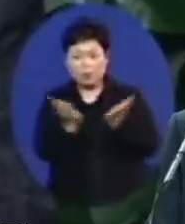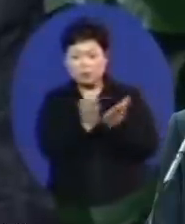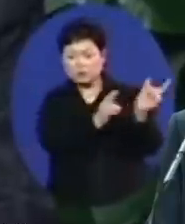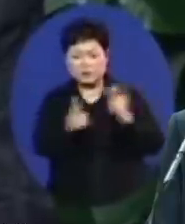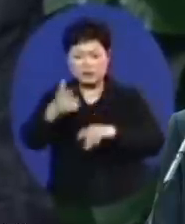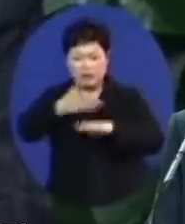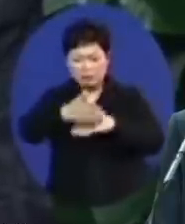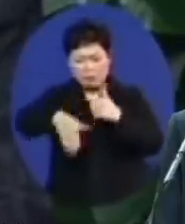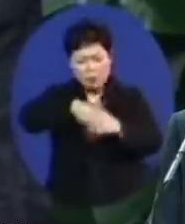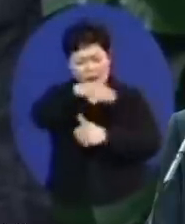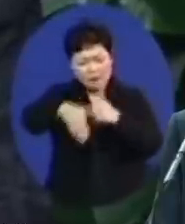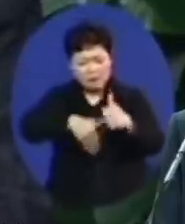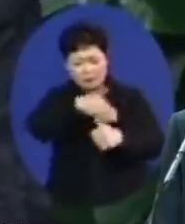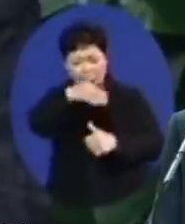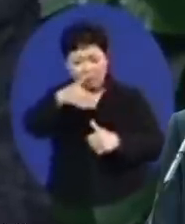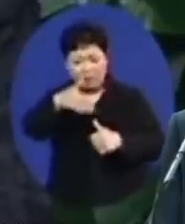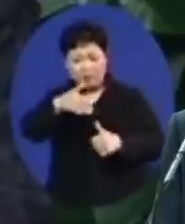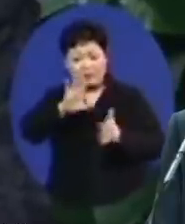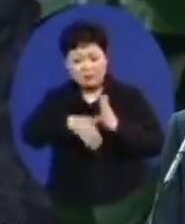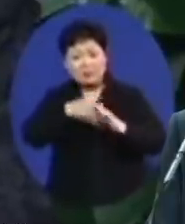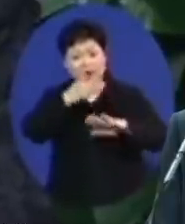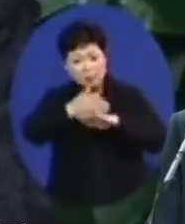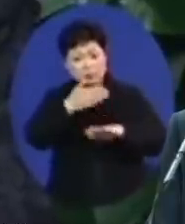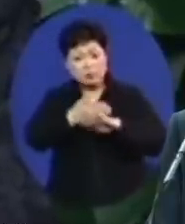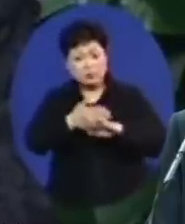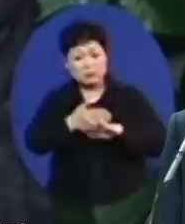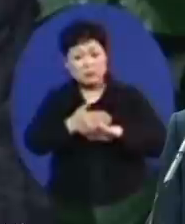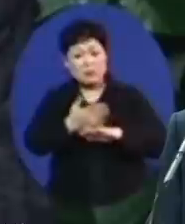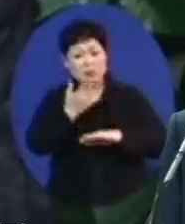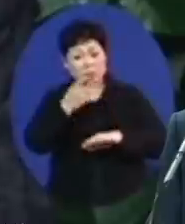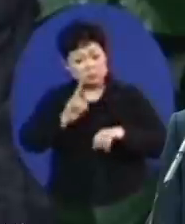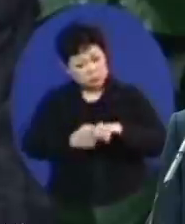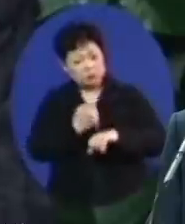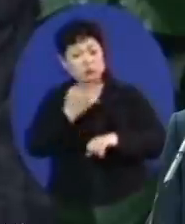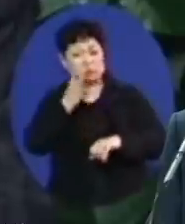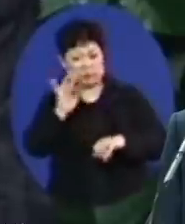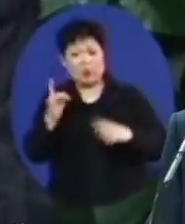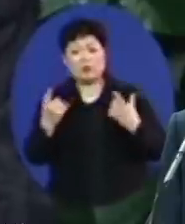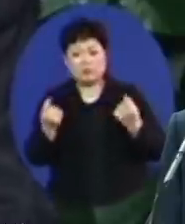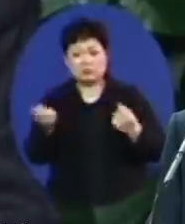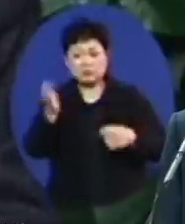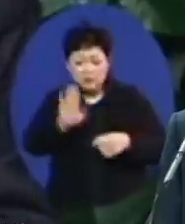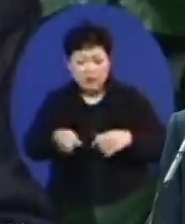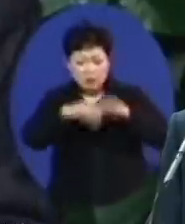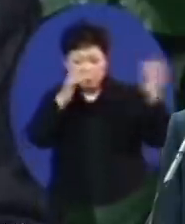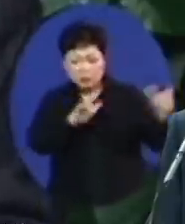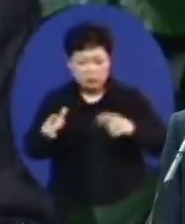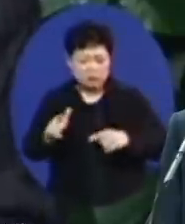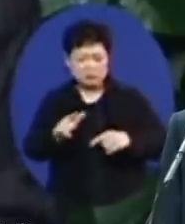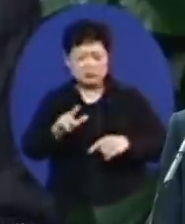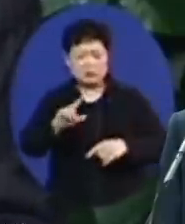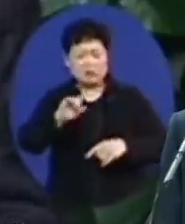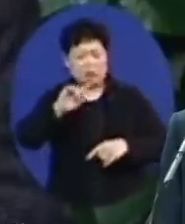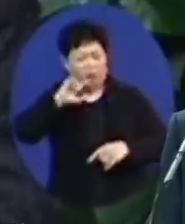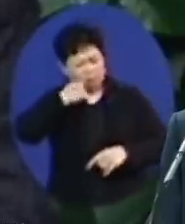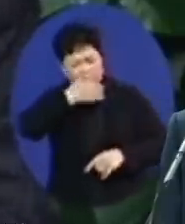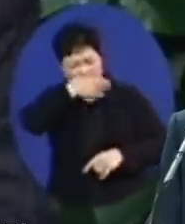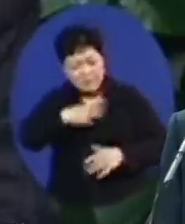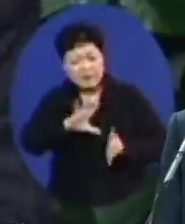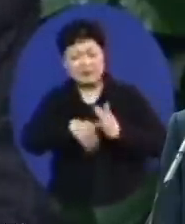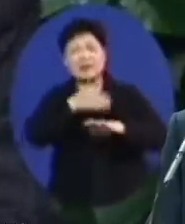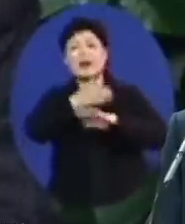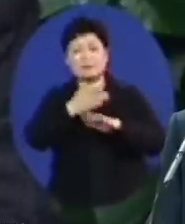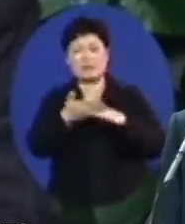있는 환경이 될 때 감사하는 것은 마땅한 일이고 자연스러운 일입니다. 그러나 모든 것이 감사하지 않을 때